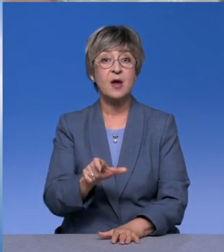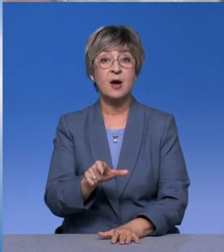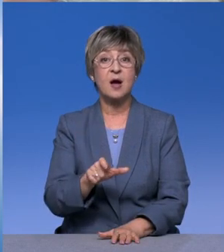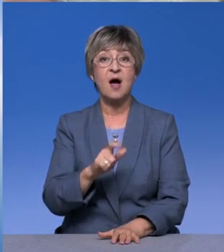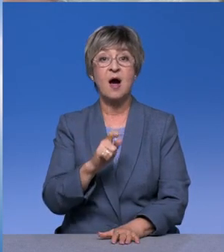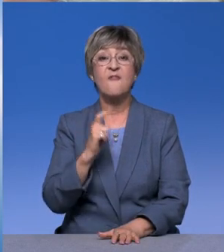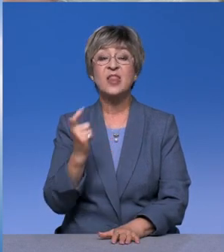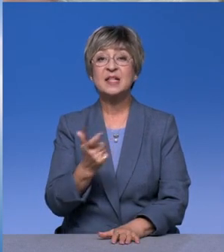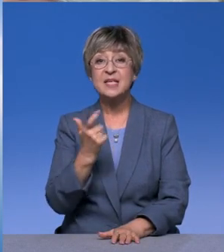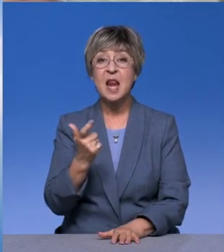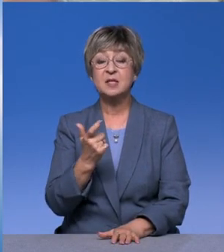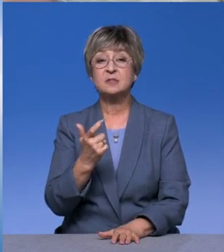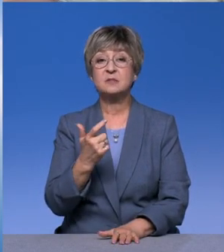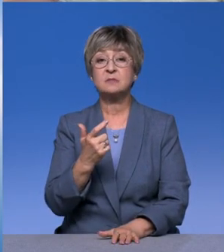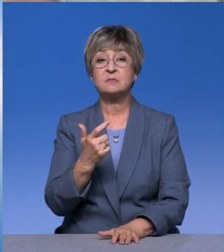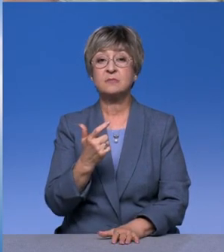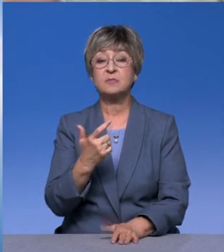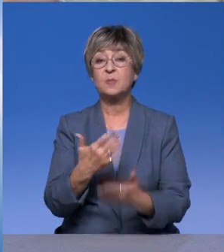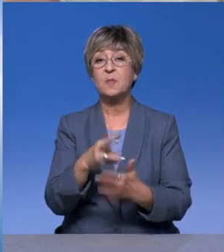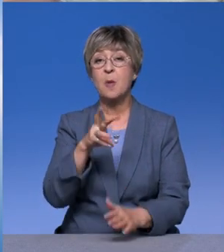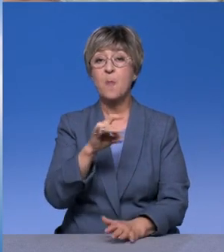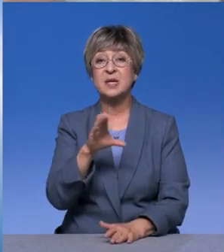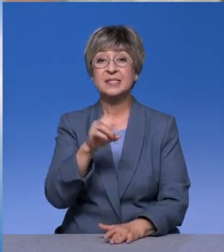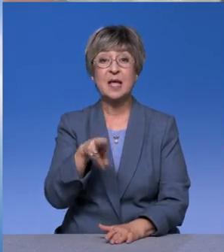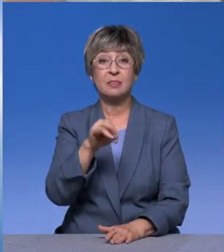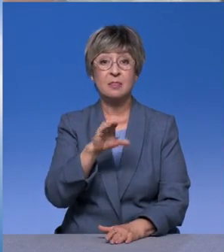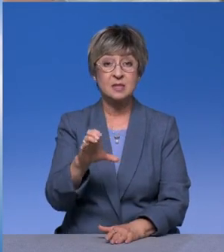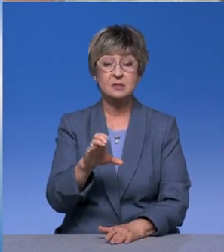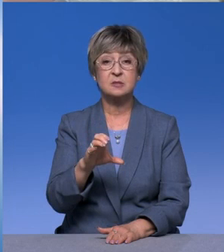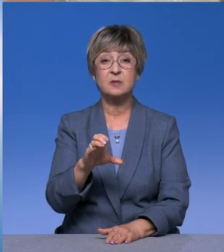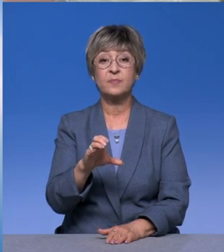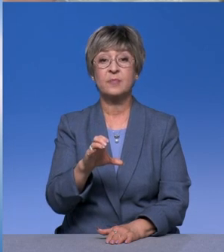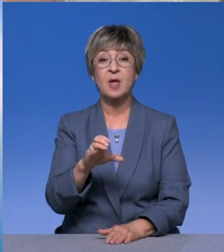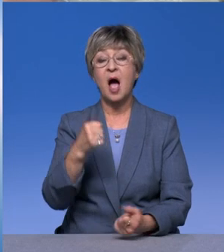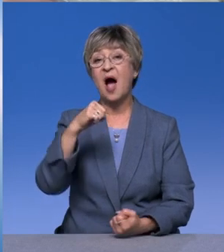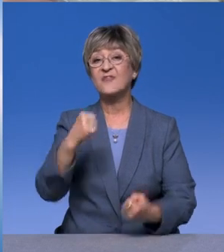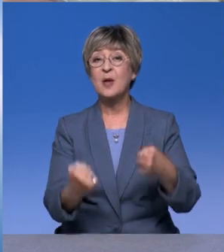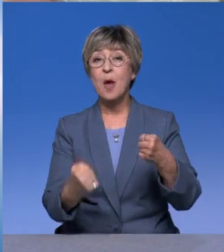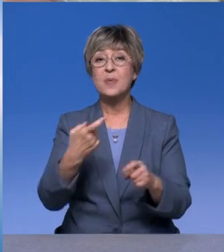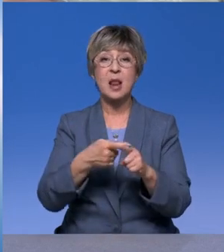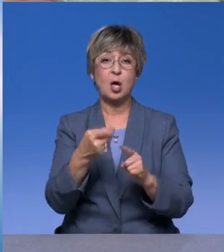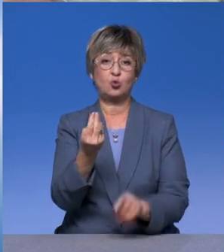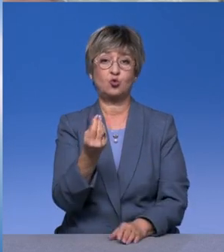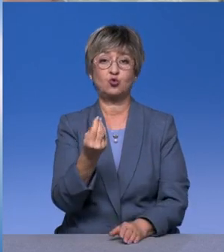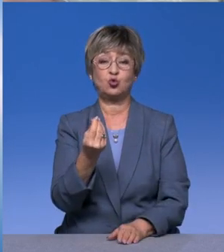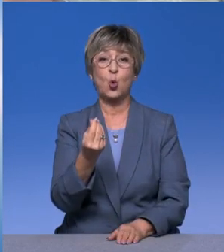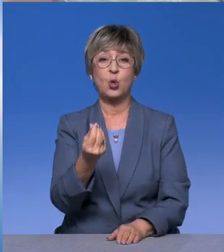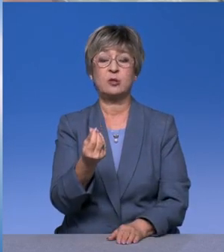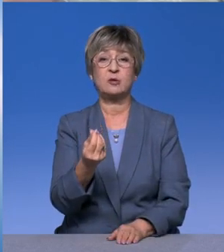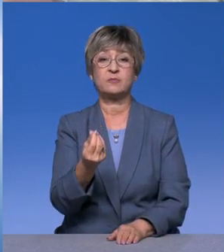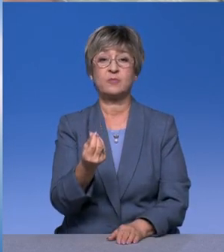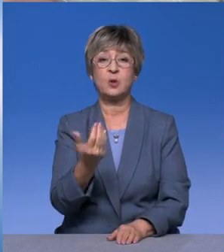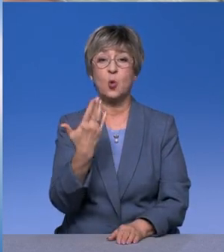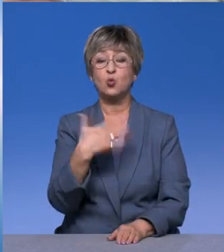владелец, допустим, Mercedes AMG, то есть автомобиля, который стоит уже